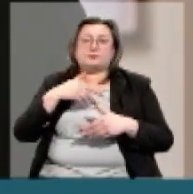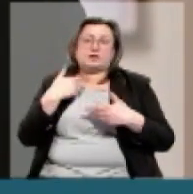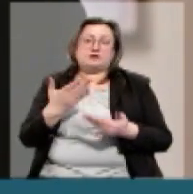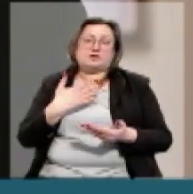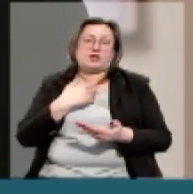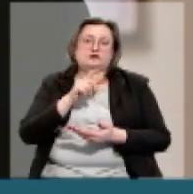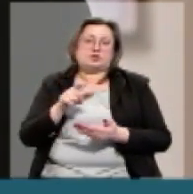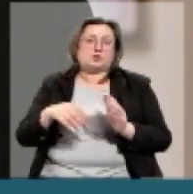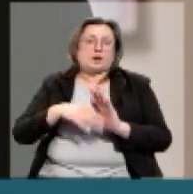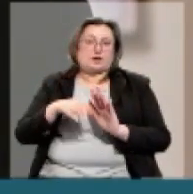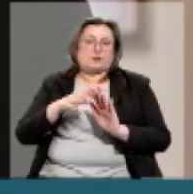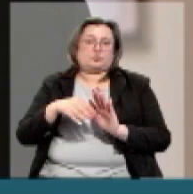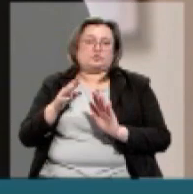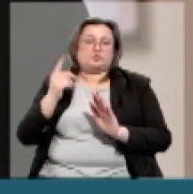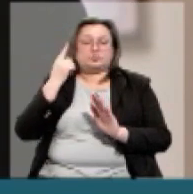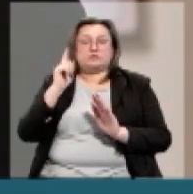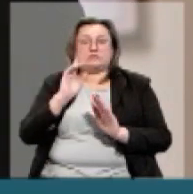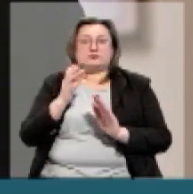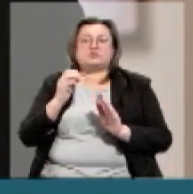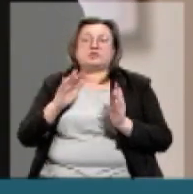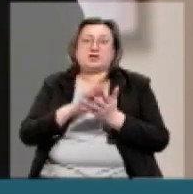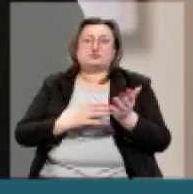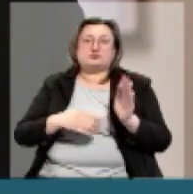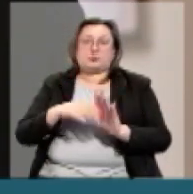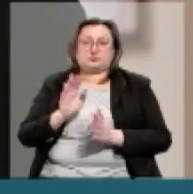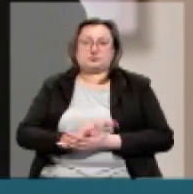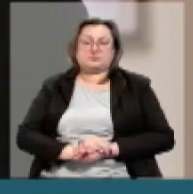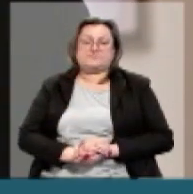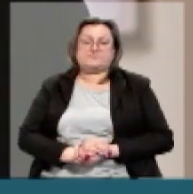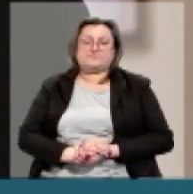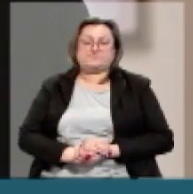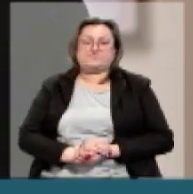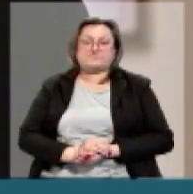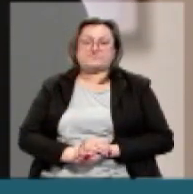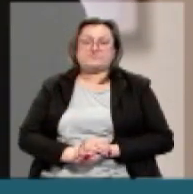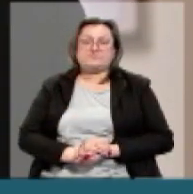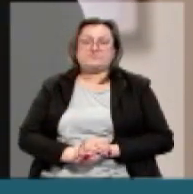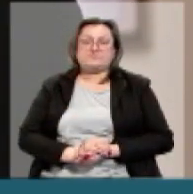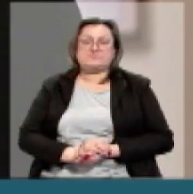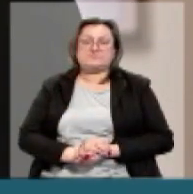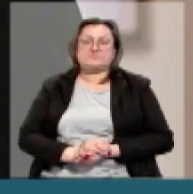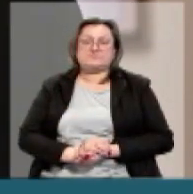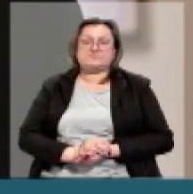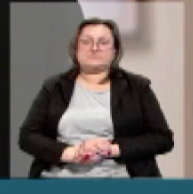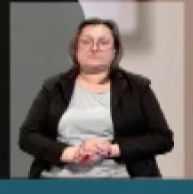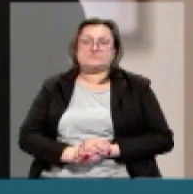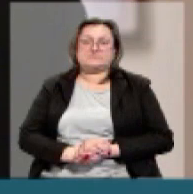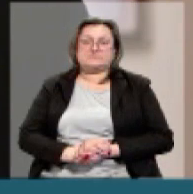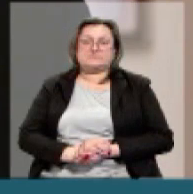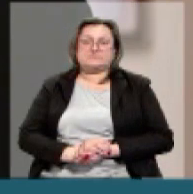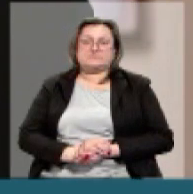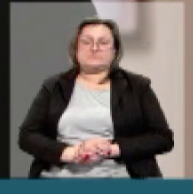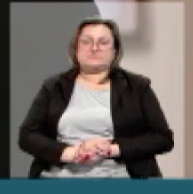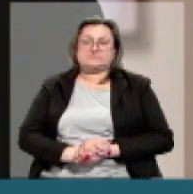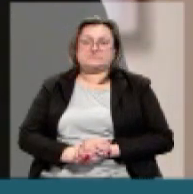жатады. Ондай жағдайда азаматтардың жобалары жүзеге асырылуға жіберілмейді. Дегенмен жыл сайын тұрғындарымыздың ұсыныстары